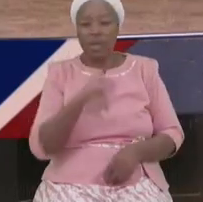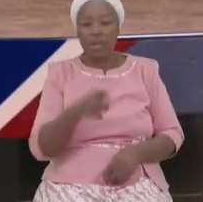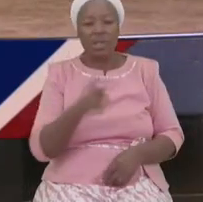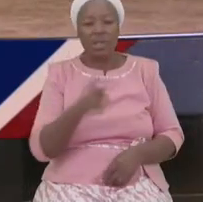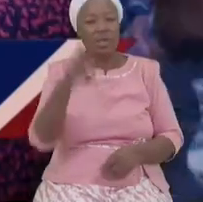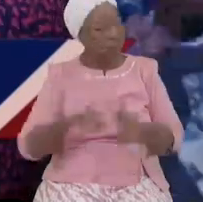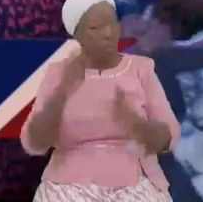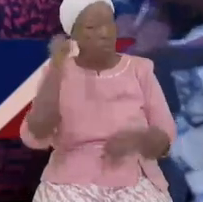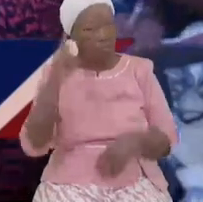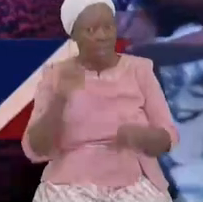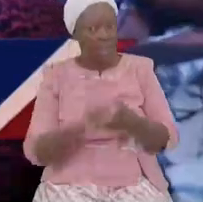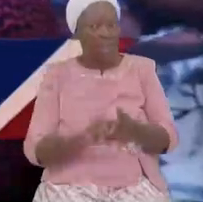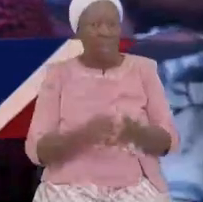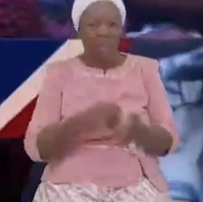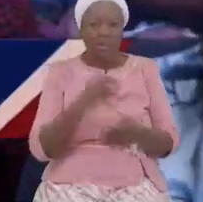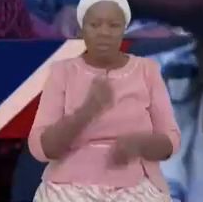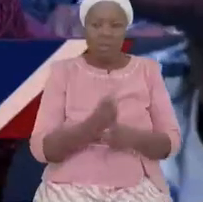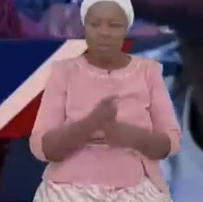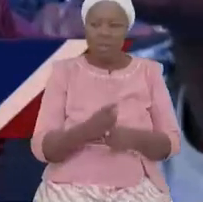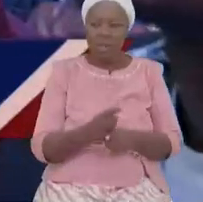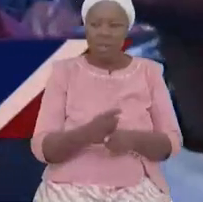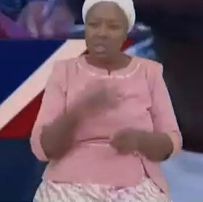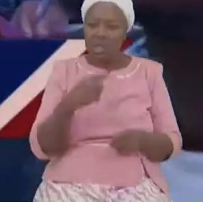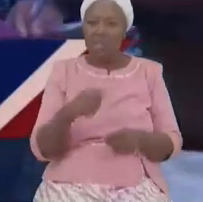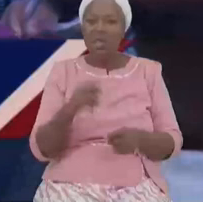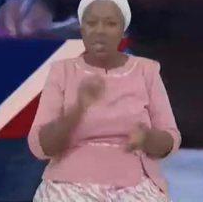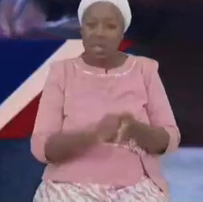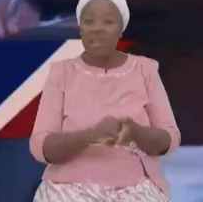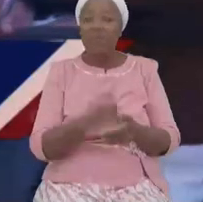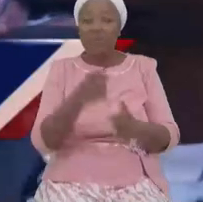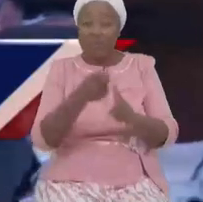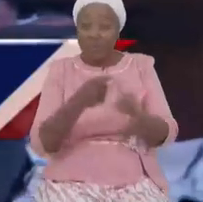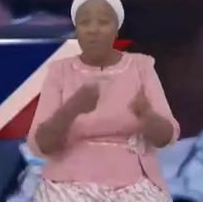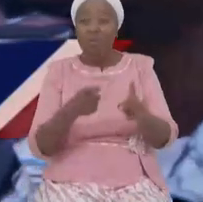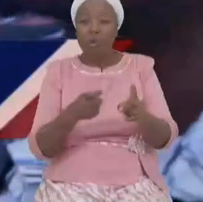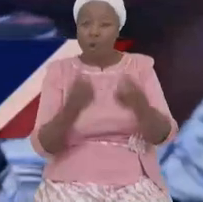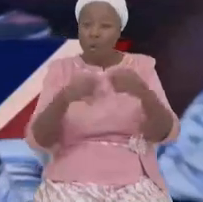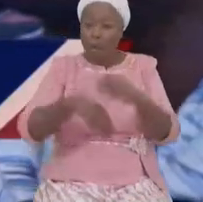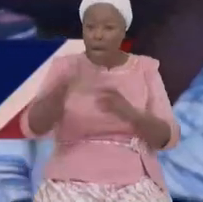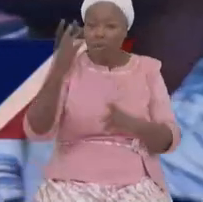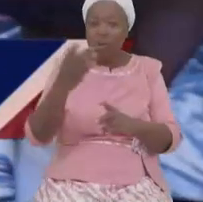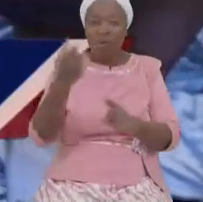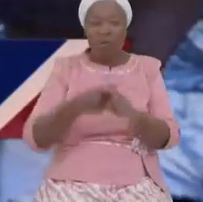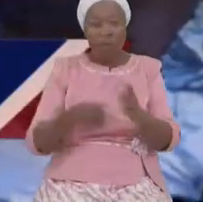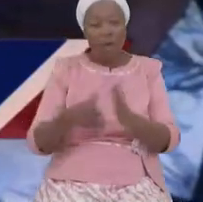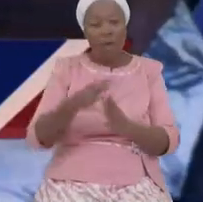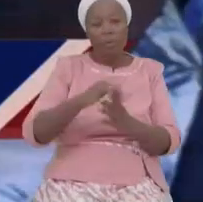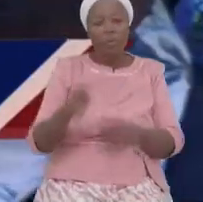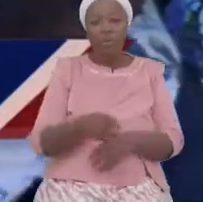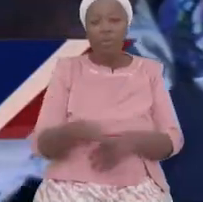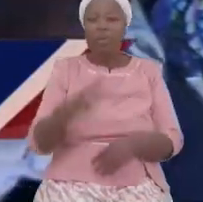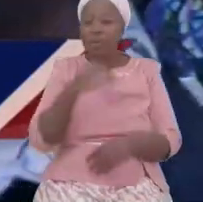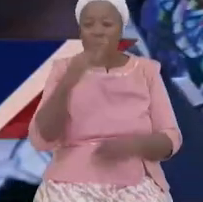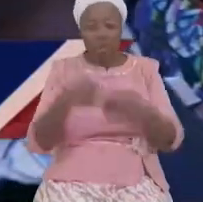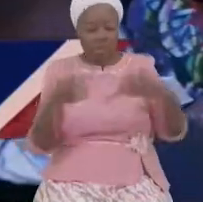Comprenez que ce n'est pas automatique. Il dit, sortez du milieu d'eux et séparez-vous, dit